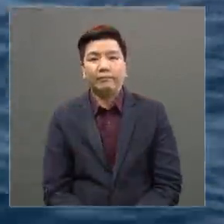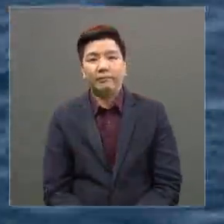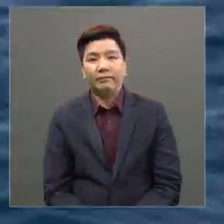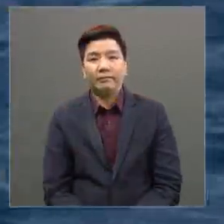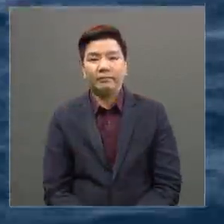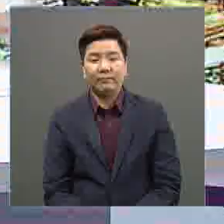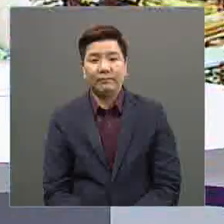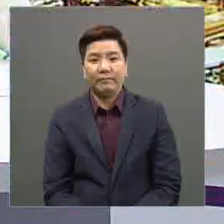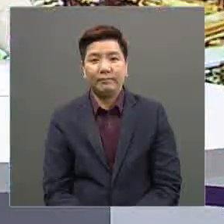n